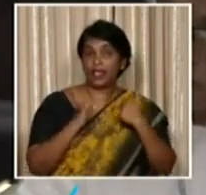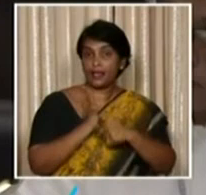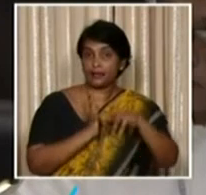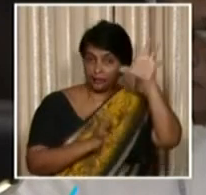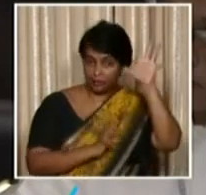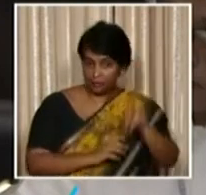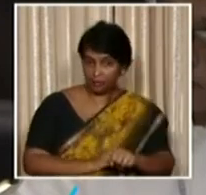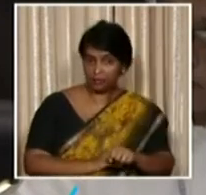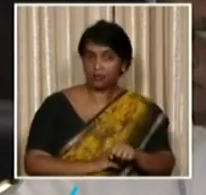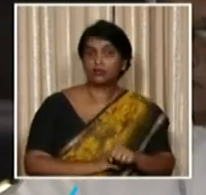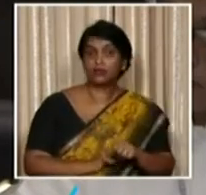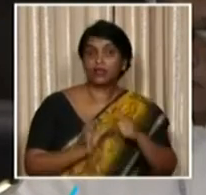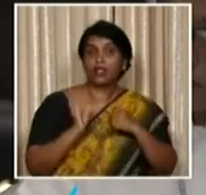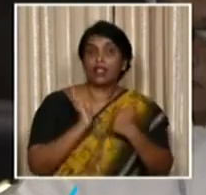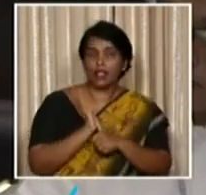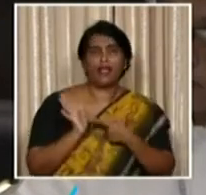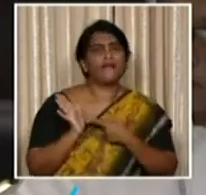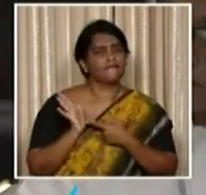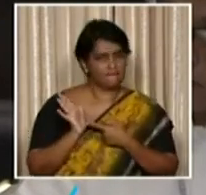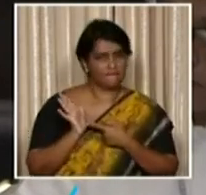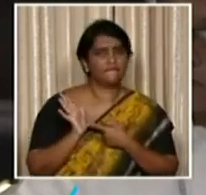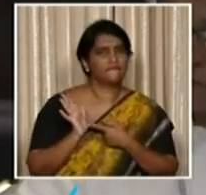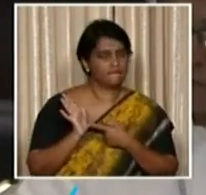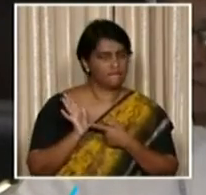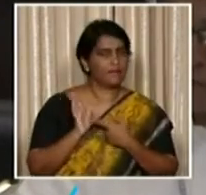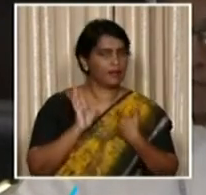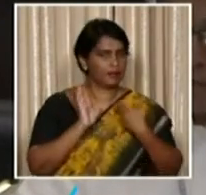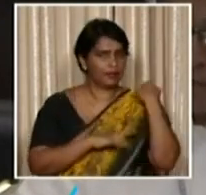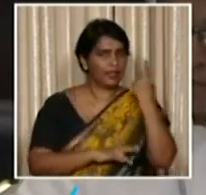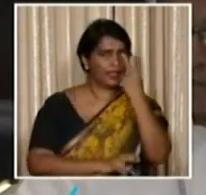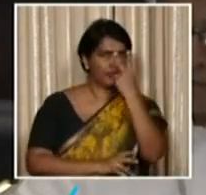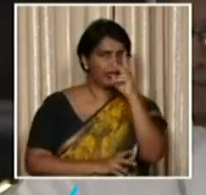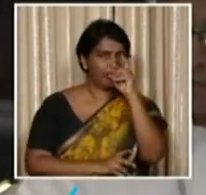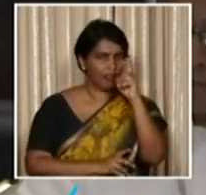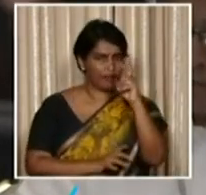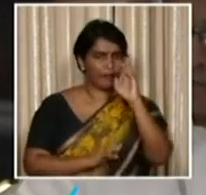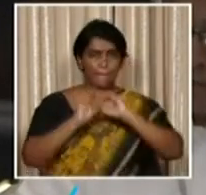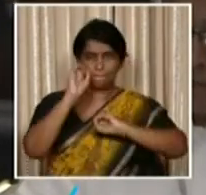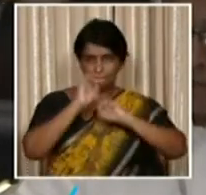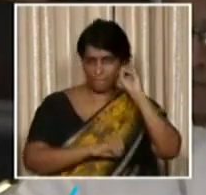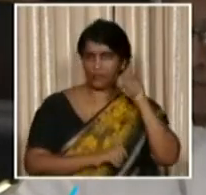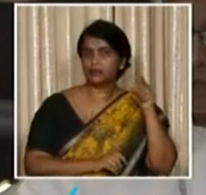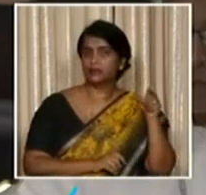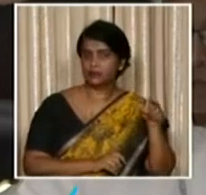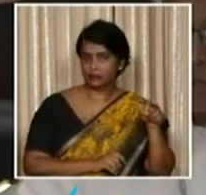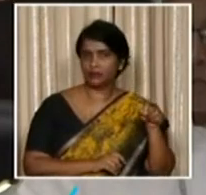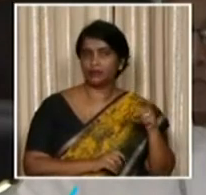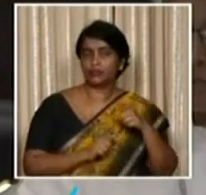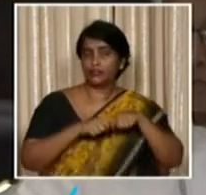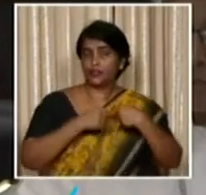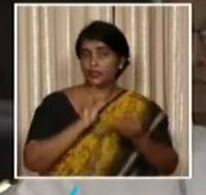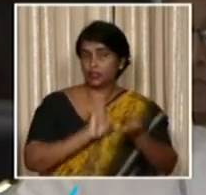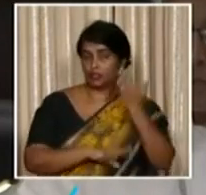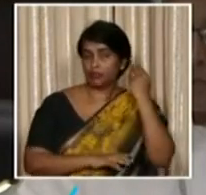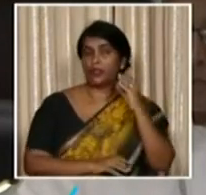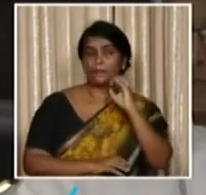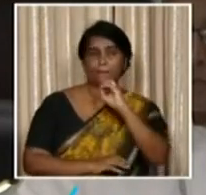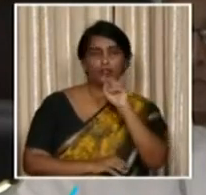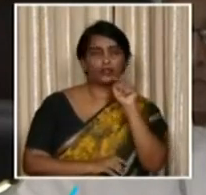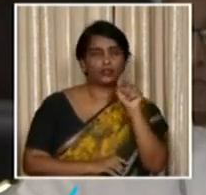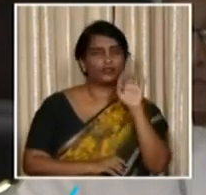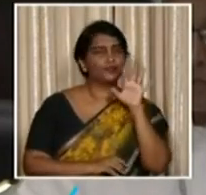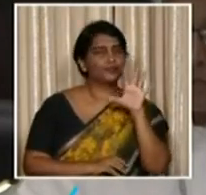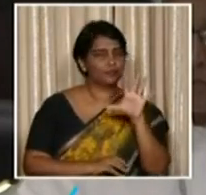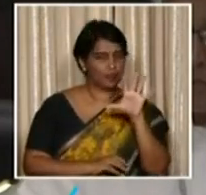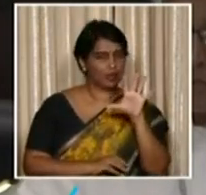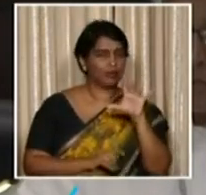දෙයක් පනතෙම තියෙනවා. එදා 2%ක් තිබ්බේ, එදා උද්ධමනයේ තිබුණේ